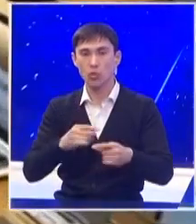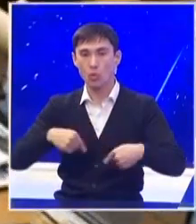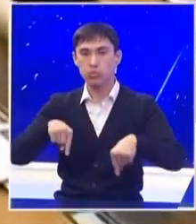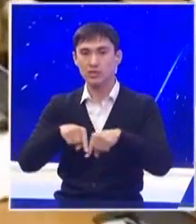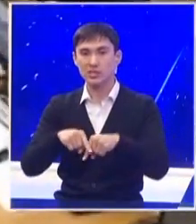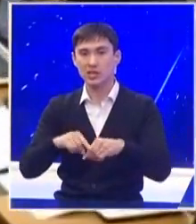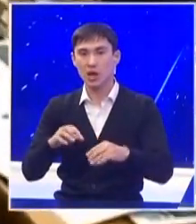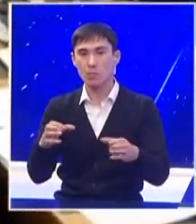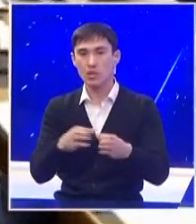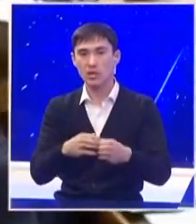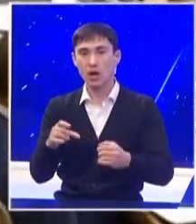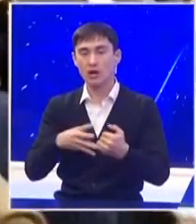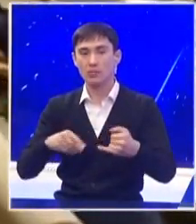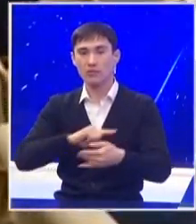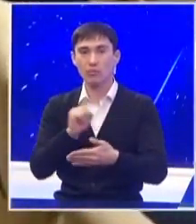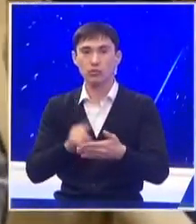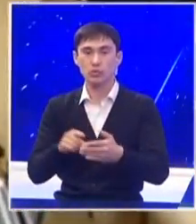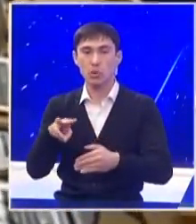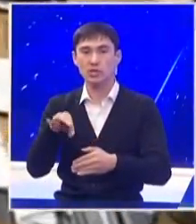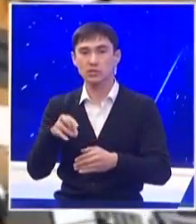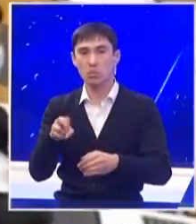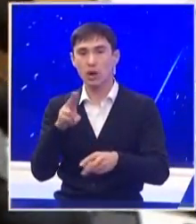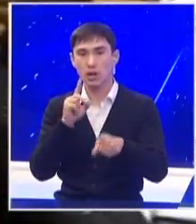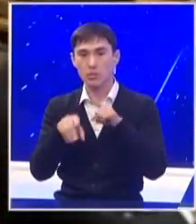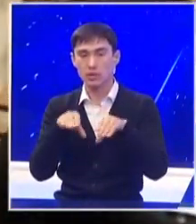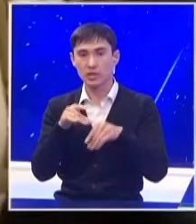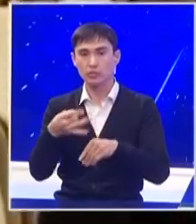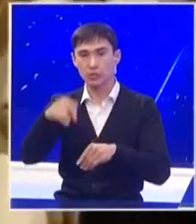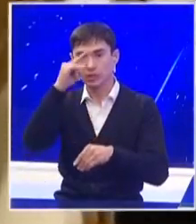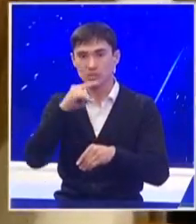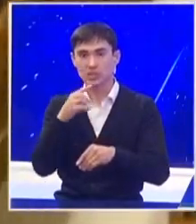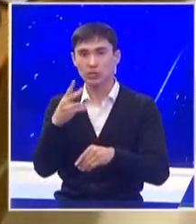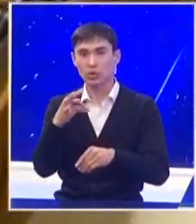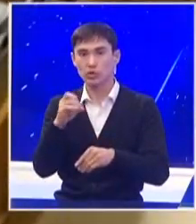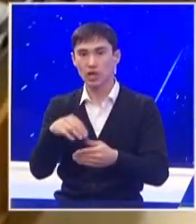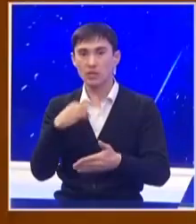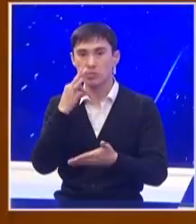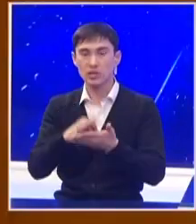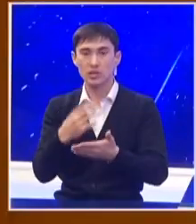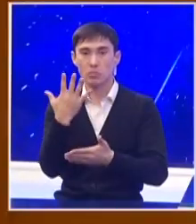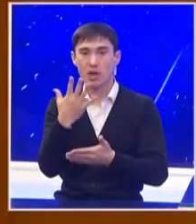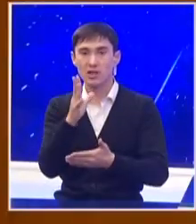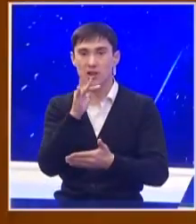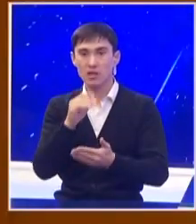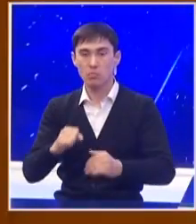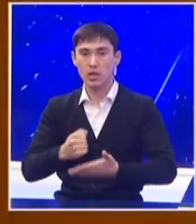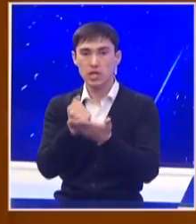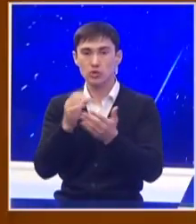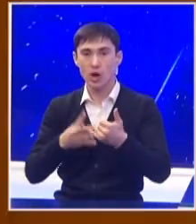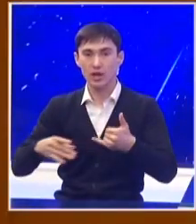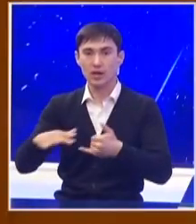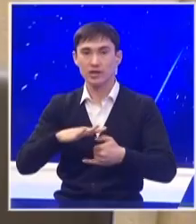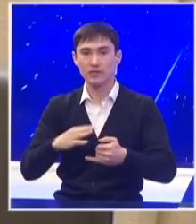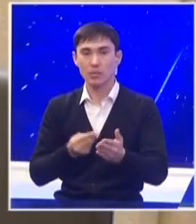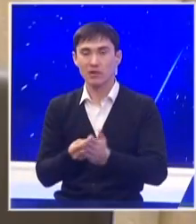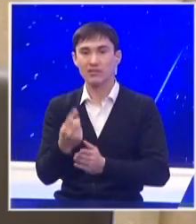по аграрным вопросам мажилиса парламента Шамиль Осин отметил, за последние 5 лет на поддержку аграриев направлено порядка